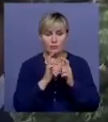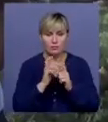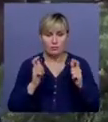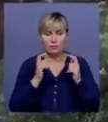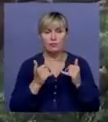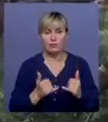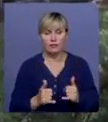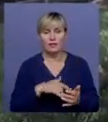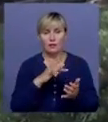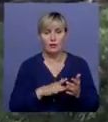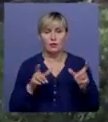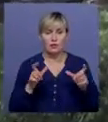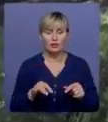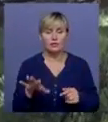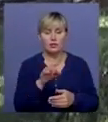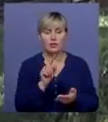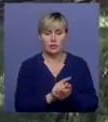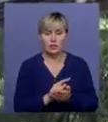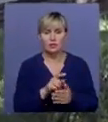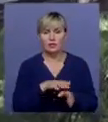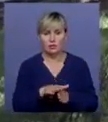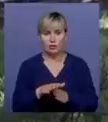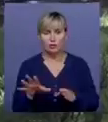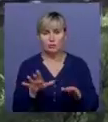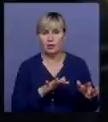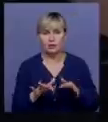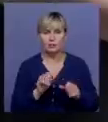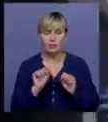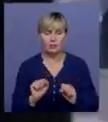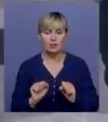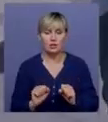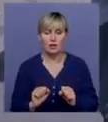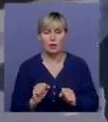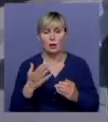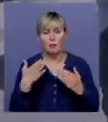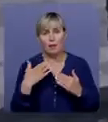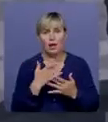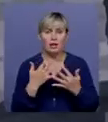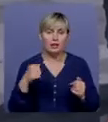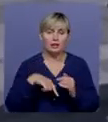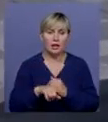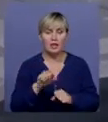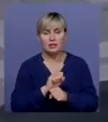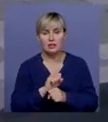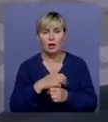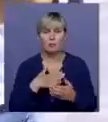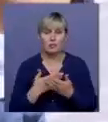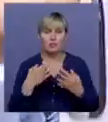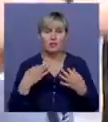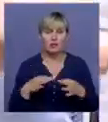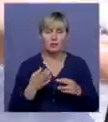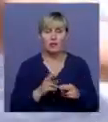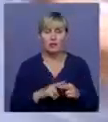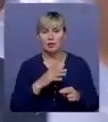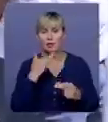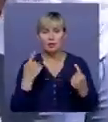прямо сейчас в городе карантин и и все должны придерживаться всех мер предосторожности парк и скверы городские рынки остановки общественный транспорт эти